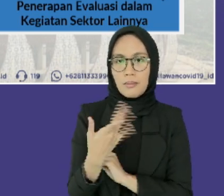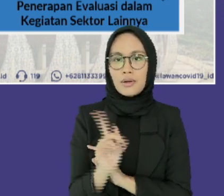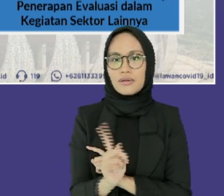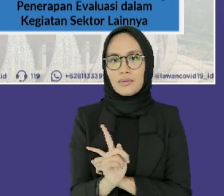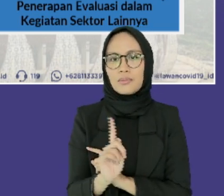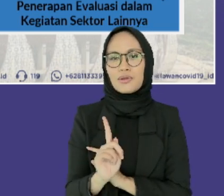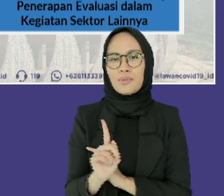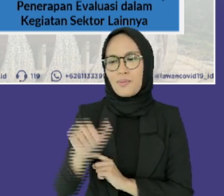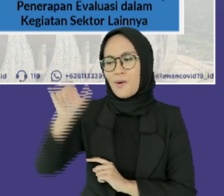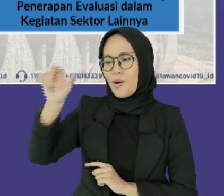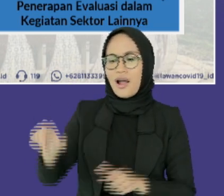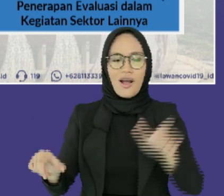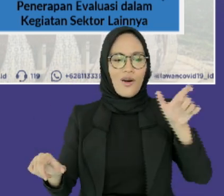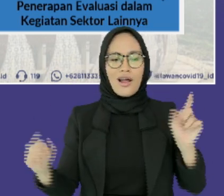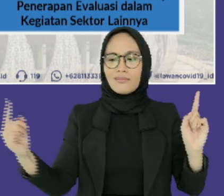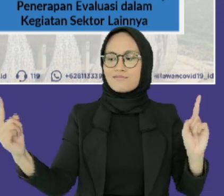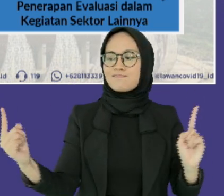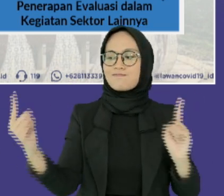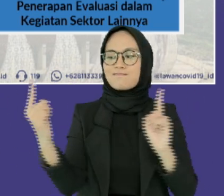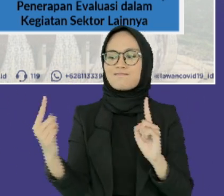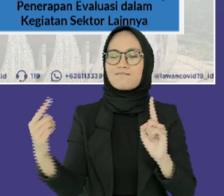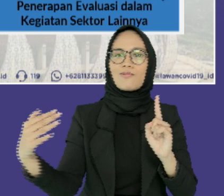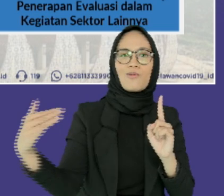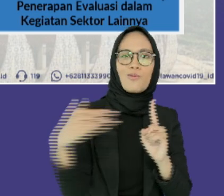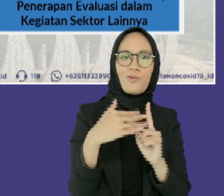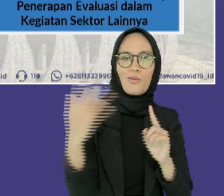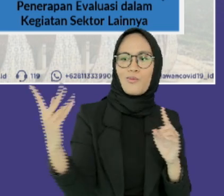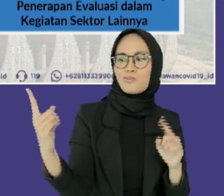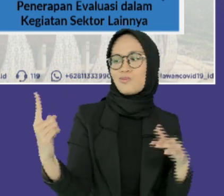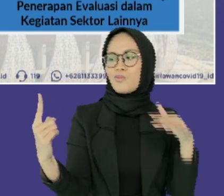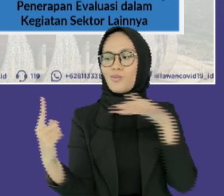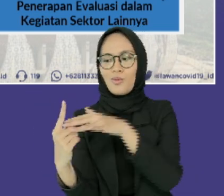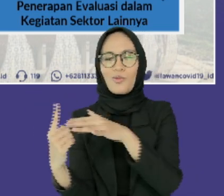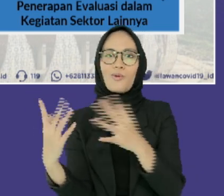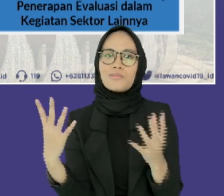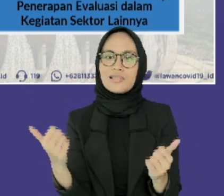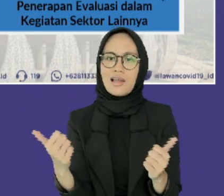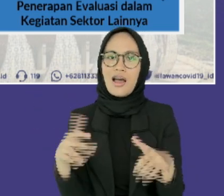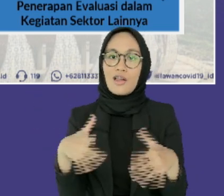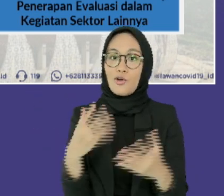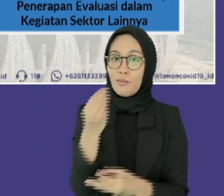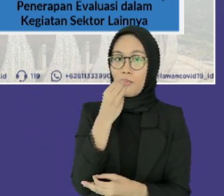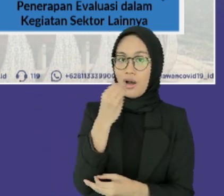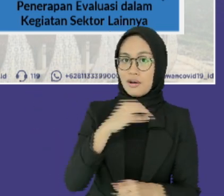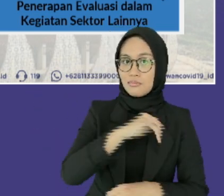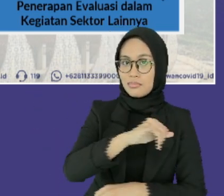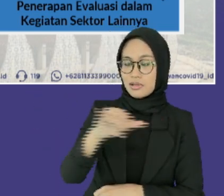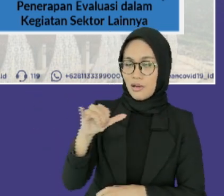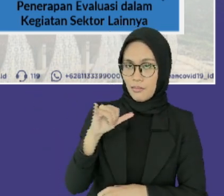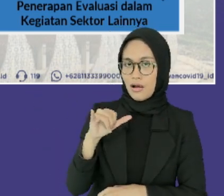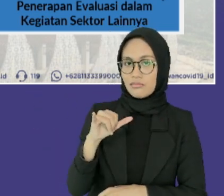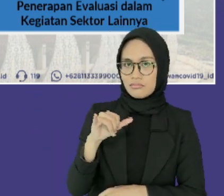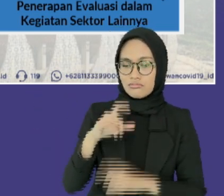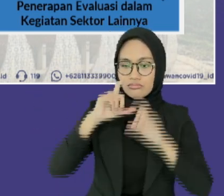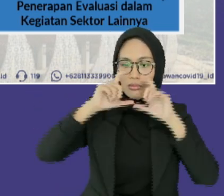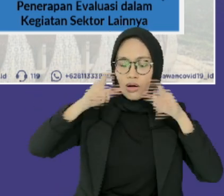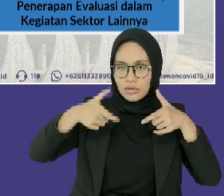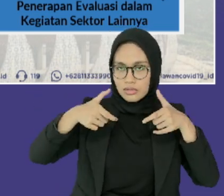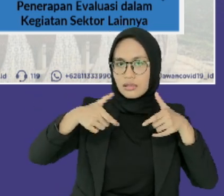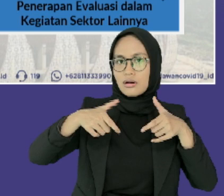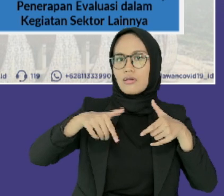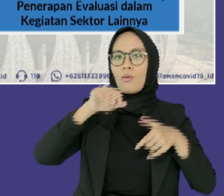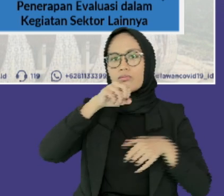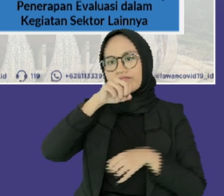antarpeserta dalam kamar dan saat makan bersama Hai dan atlet juga sebagian menjadi